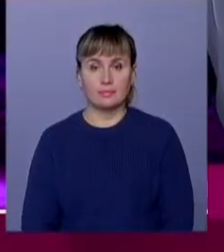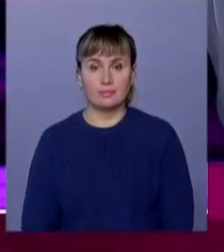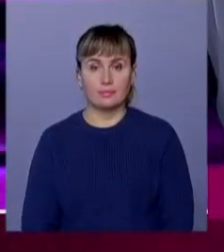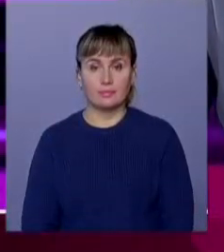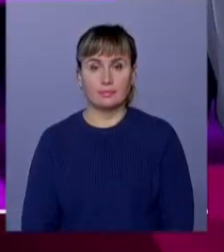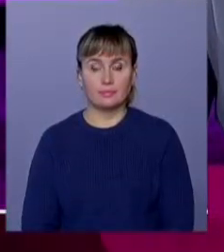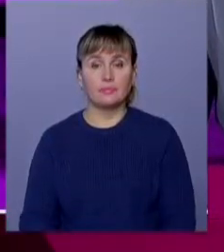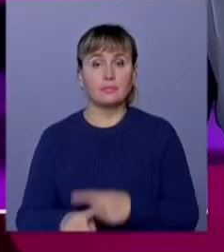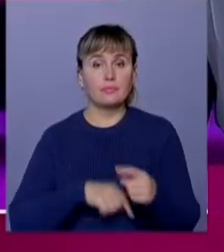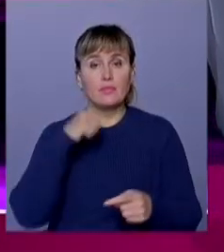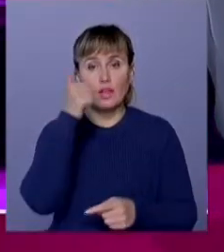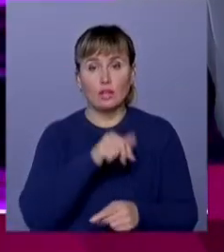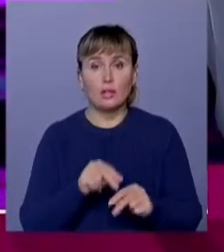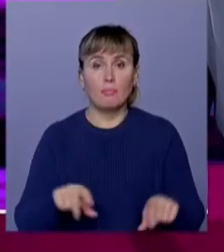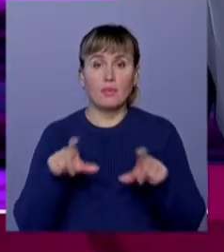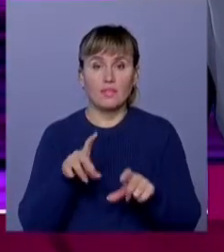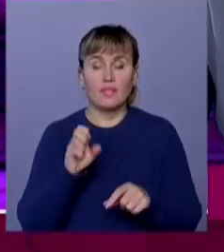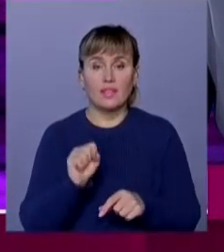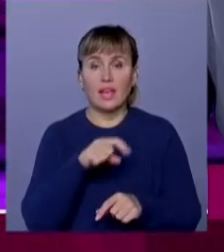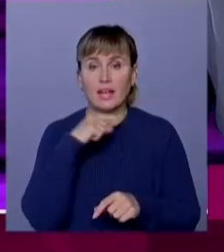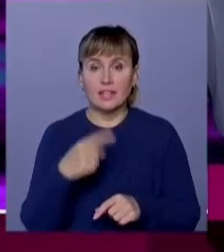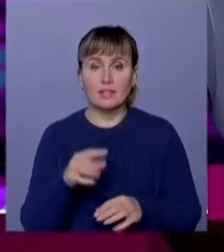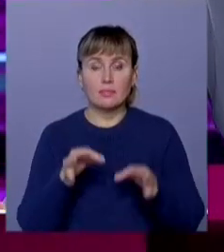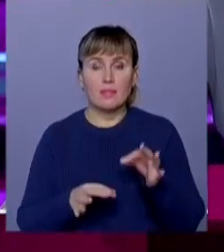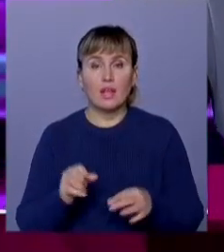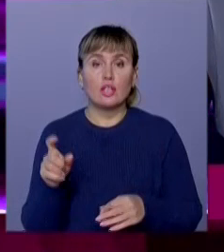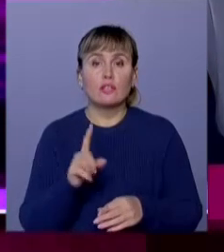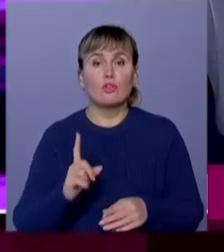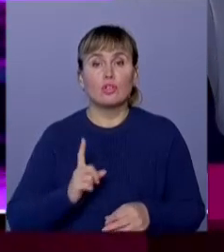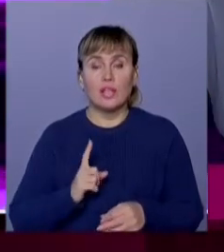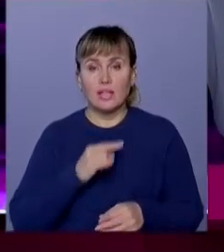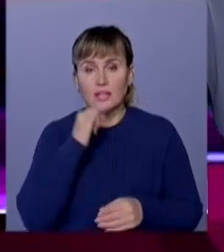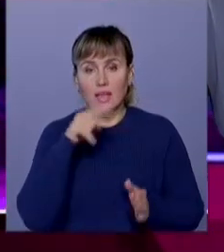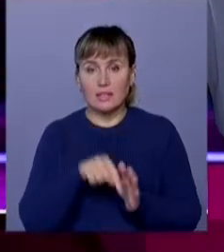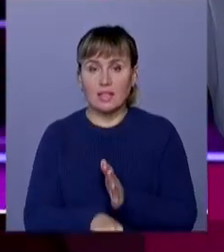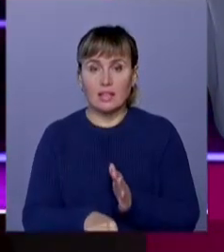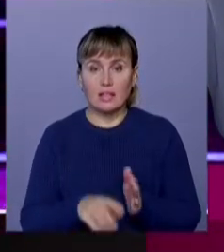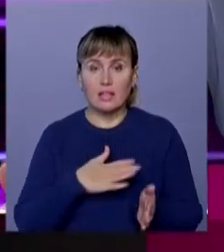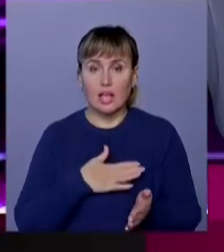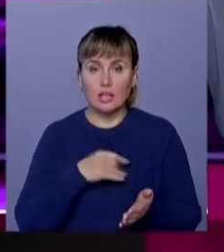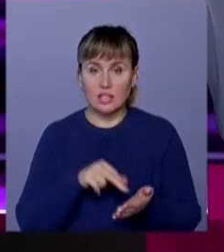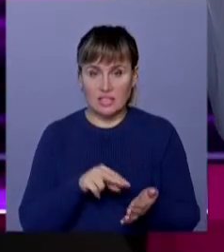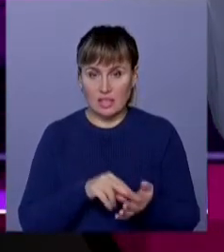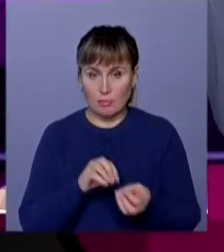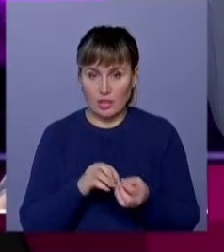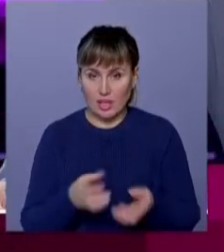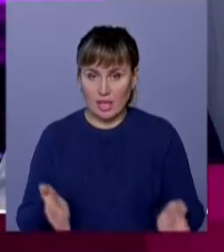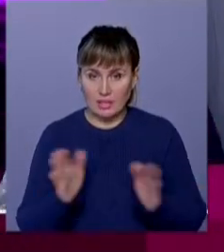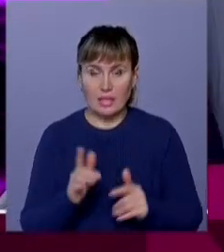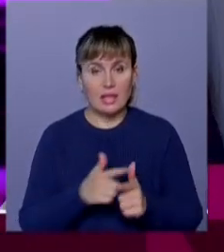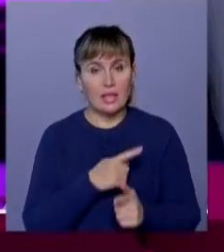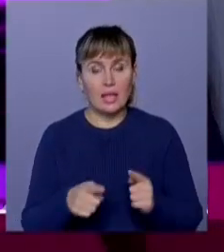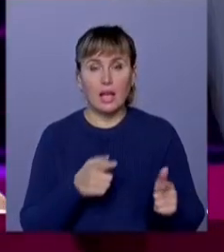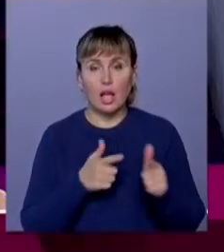Со следующего года повысятся акцизы на российское топливо. А чего ждать казахстанцам? Для наших автолюбителей цены останутся прежними или готовятся к